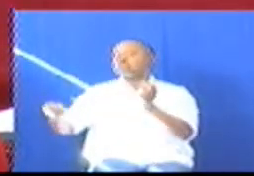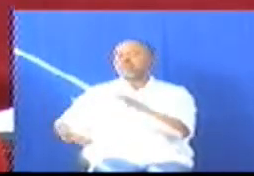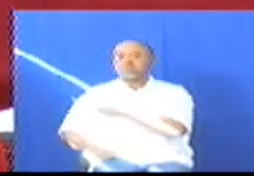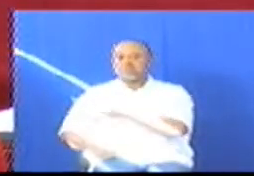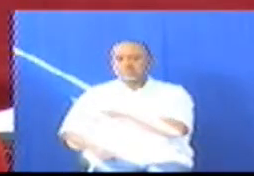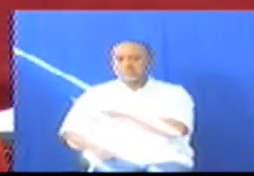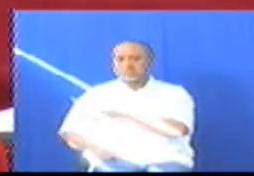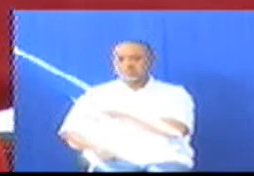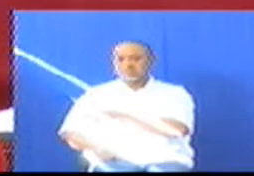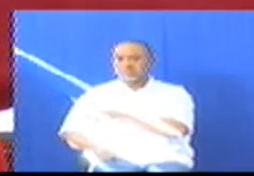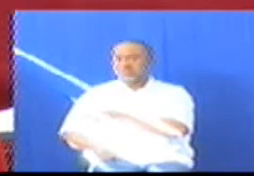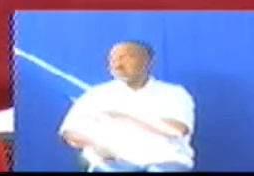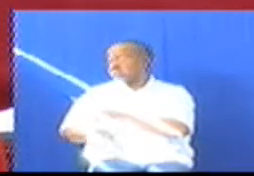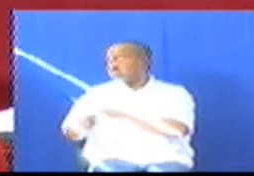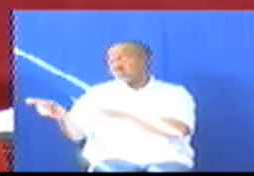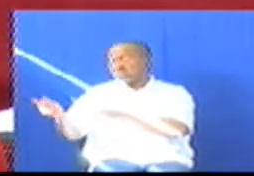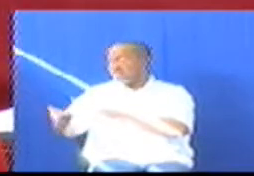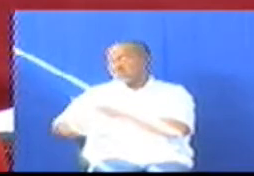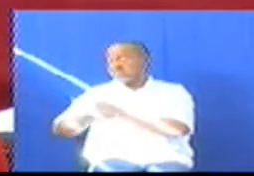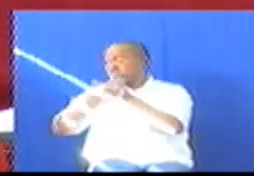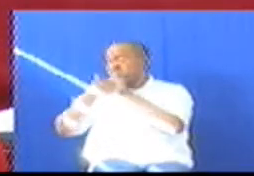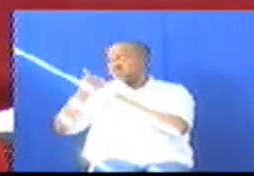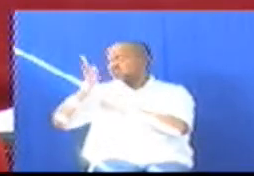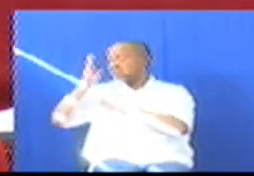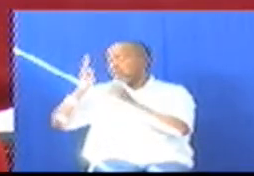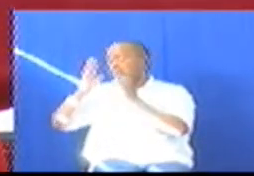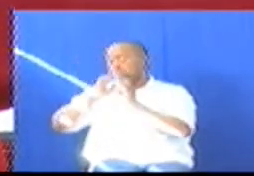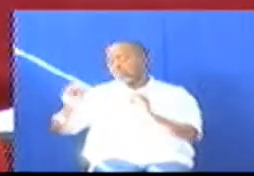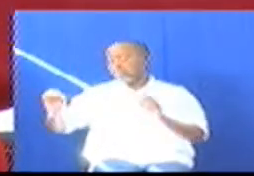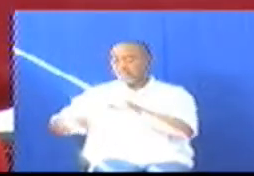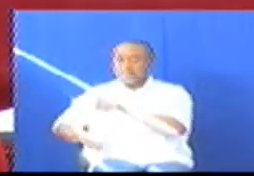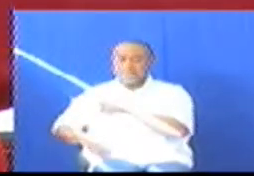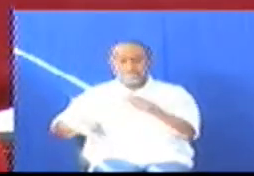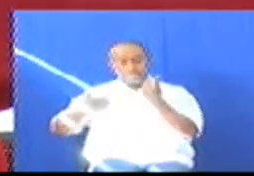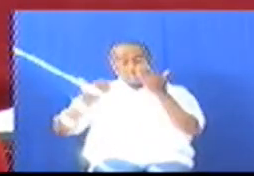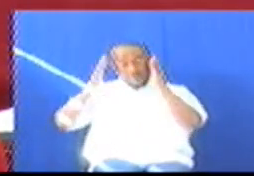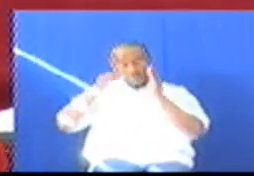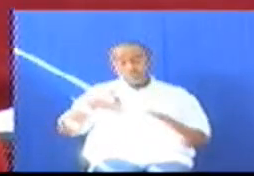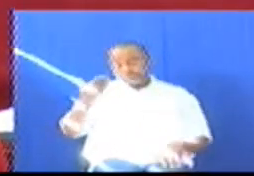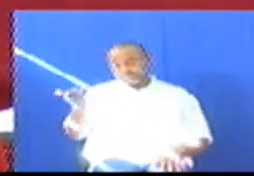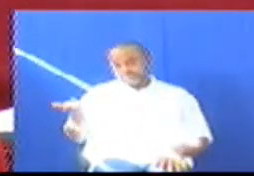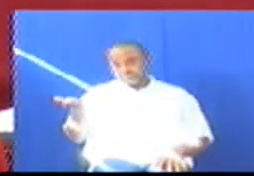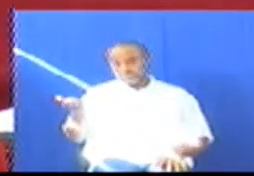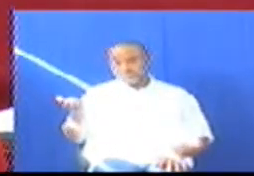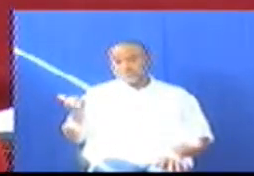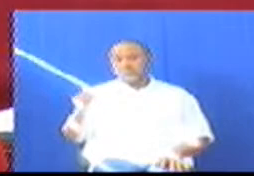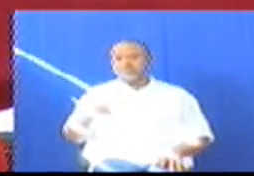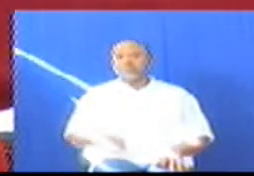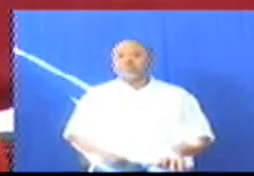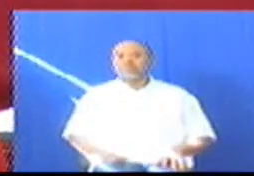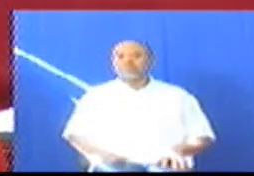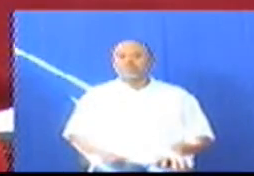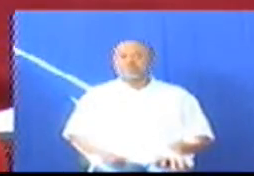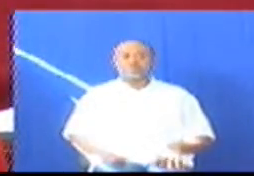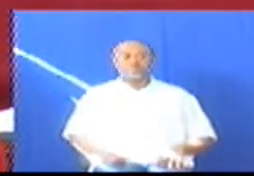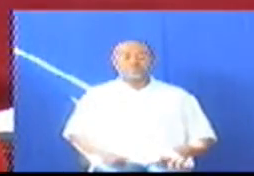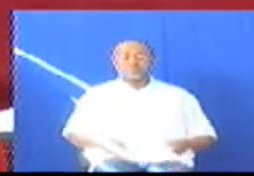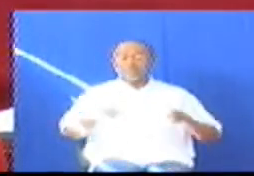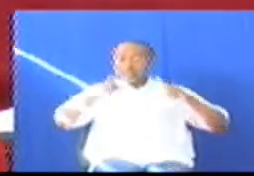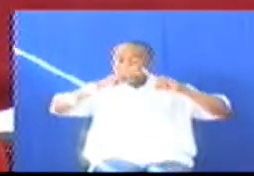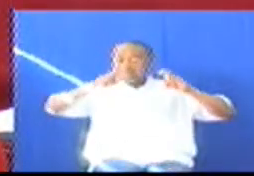bure, hazitasaidia serikali yetu. Mheshimiwa Spika, pia CAG